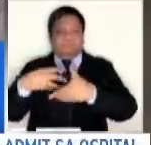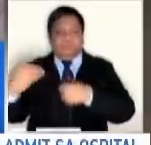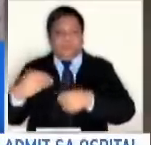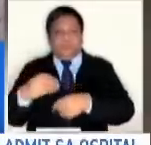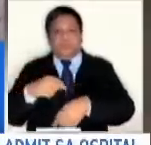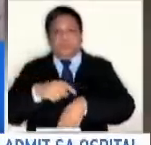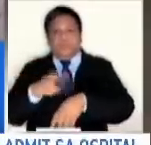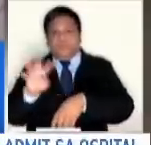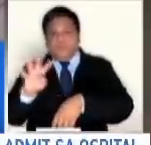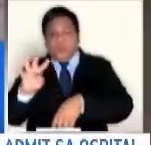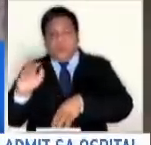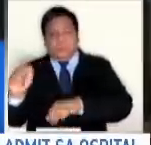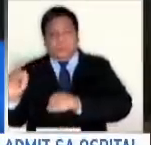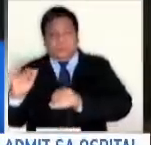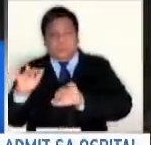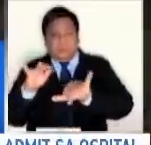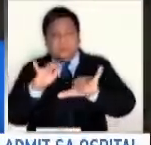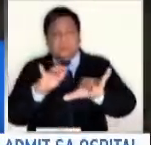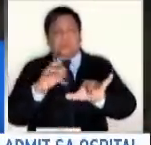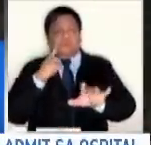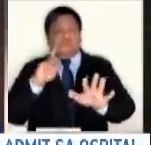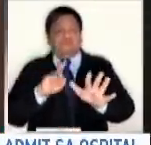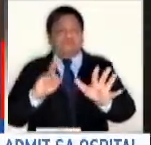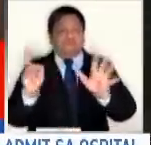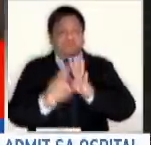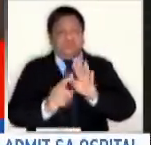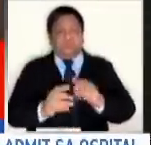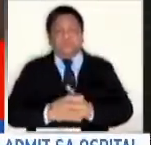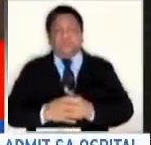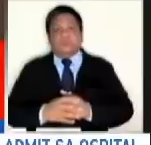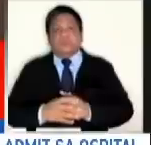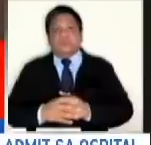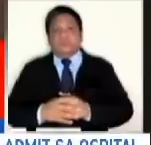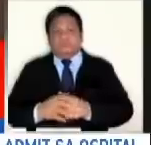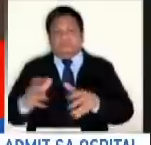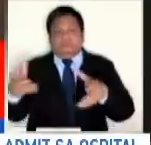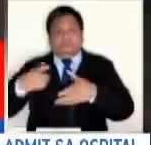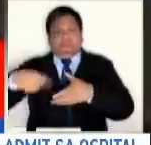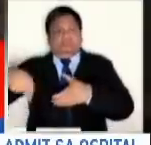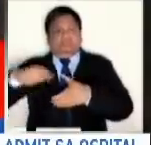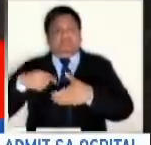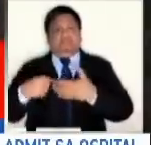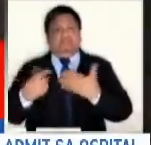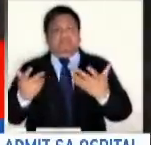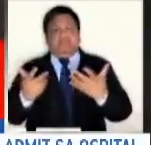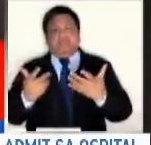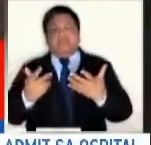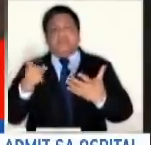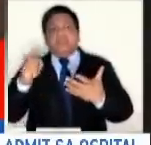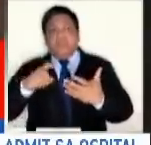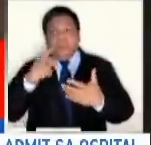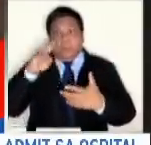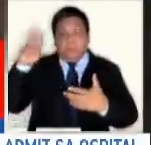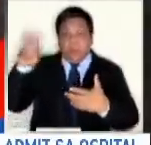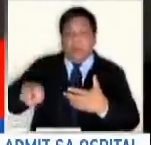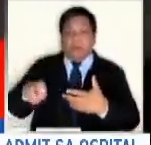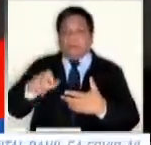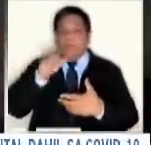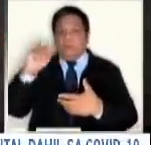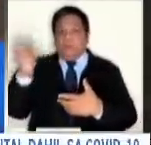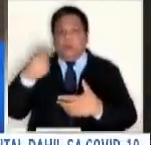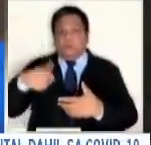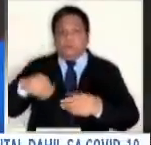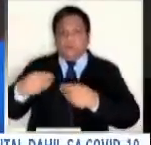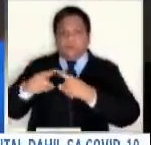sila para mauna sa pila. Nagdandahan lang kami, kami lang. Dapat nung nakita kami, hindi lang sana kami tinikitan, pinauwi